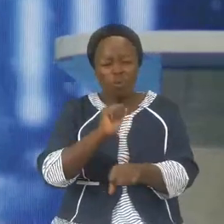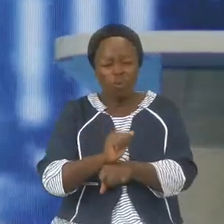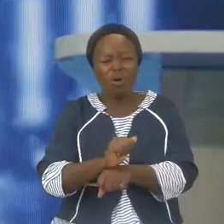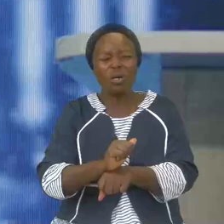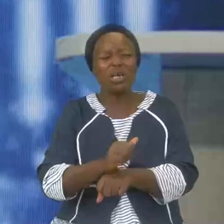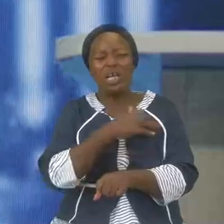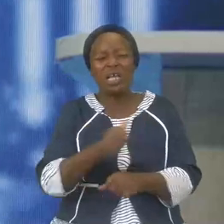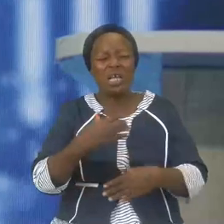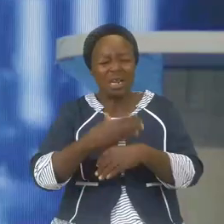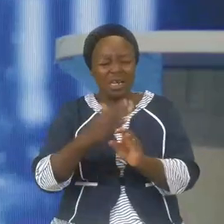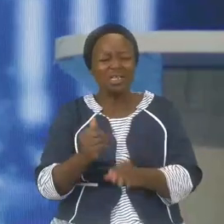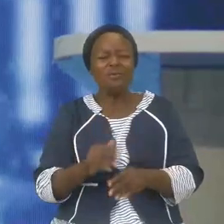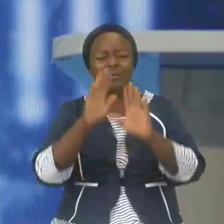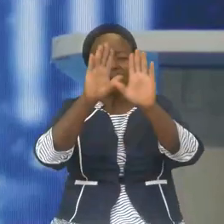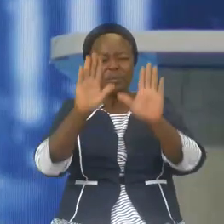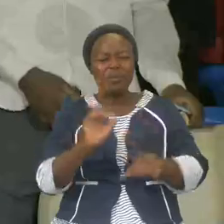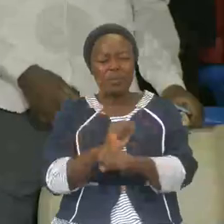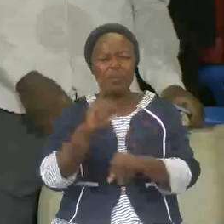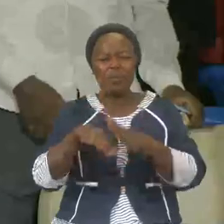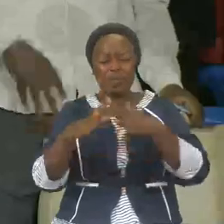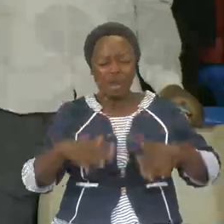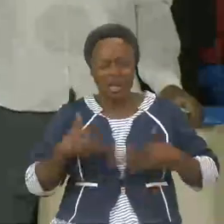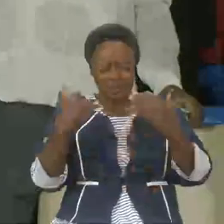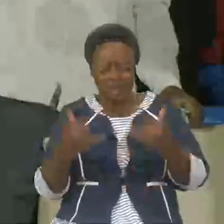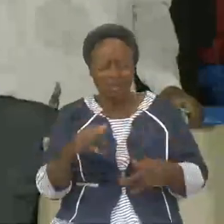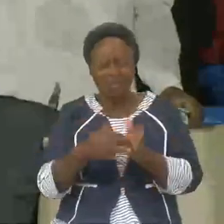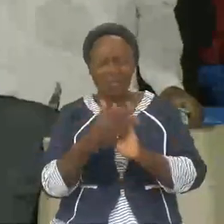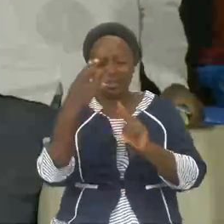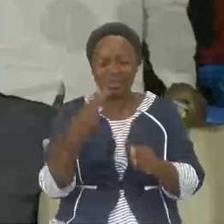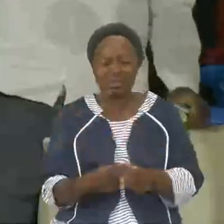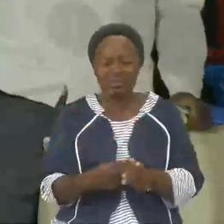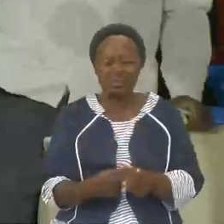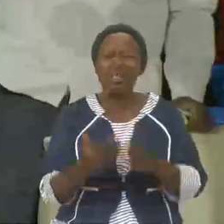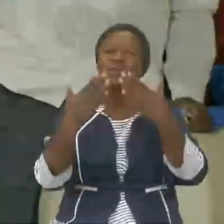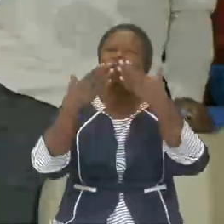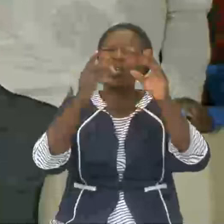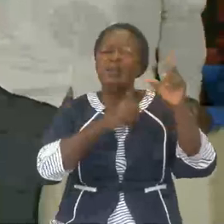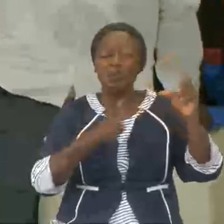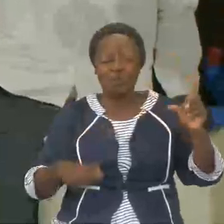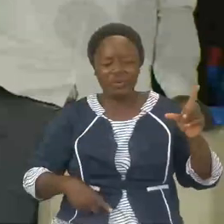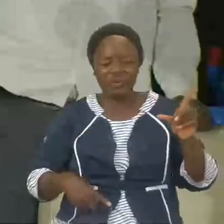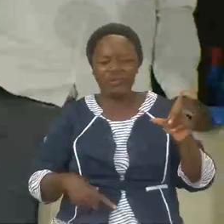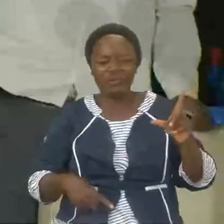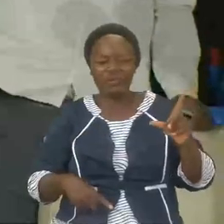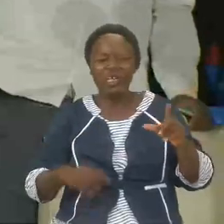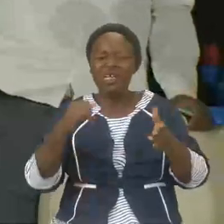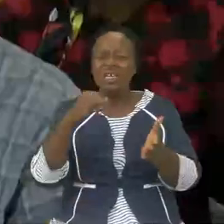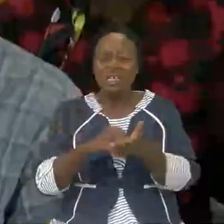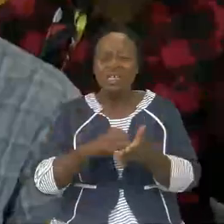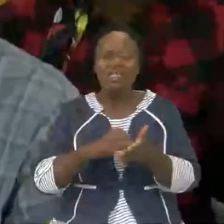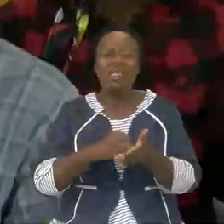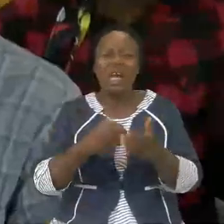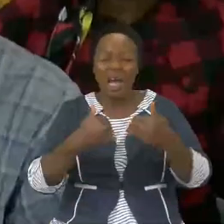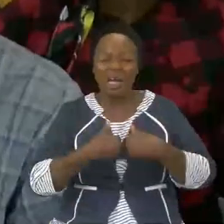Dieu fasse le miracle créateur dans votre vie maintenant. Merci Seigneur.